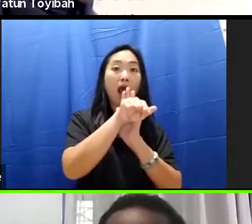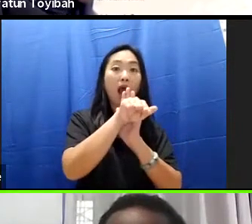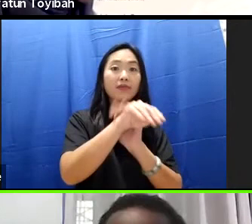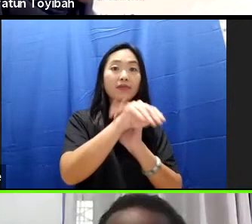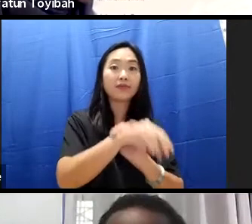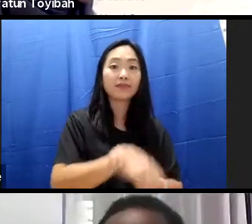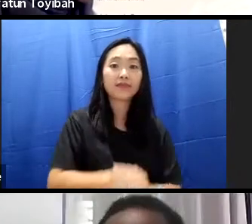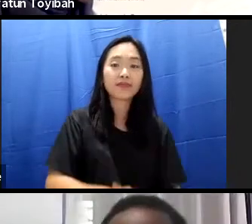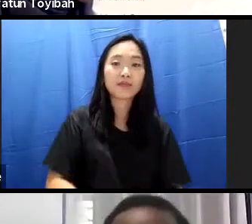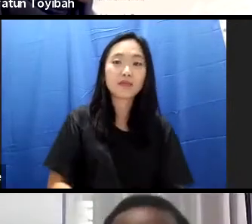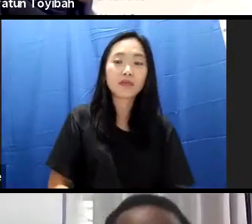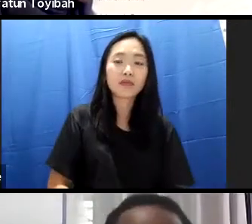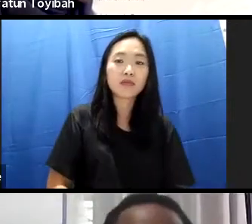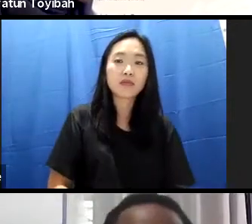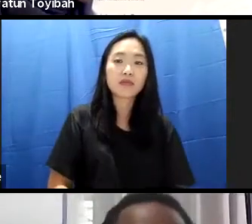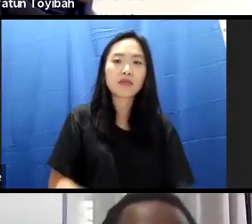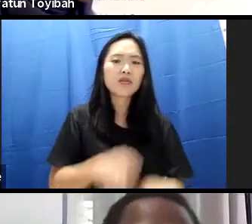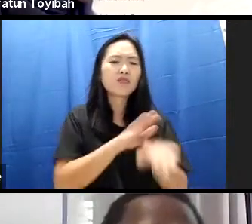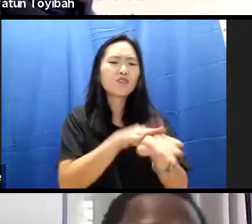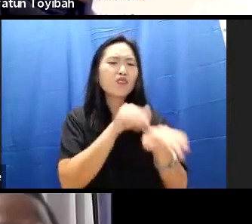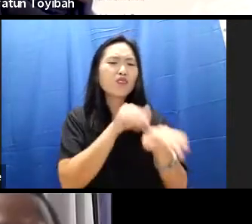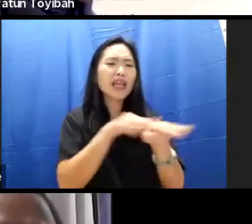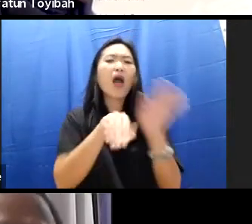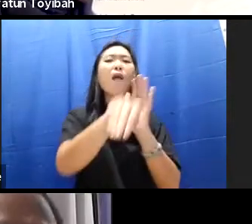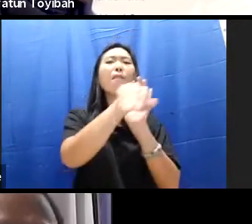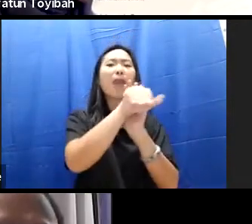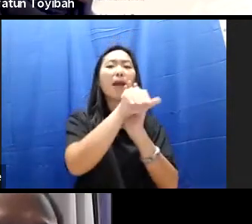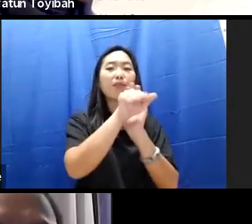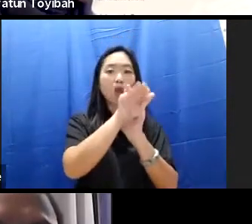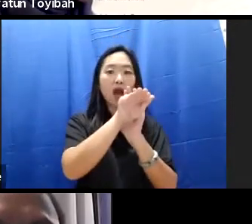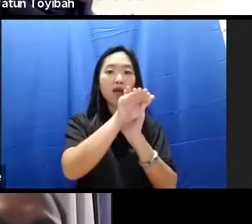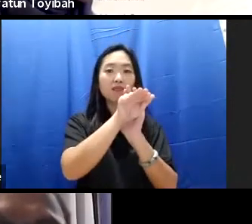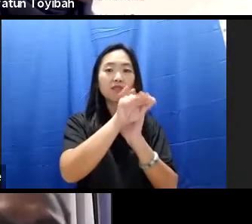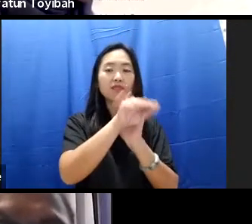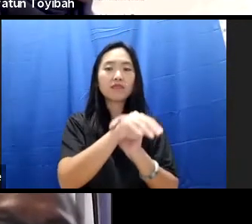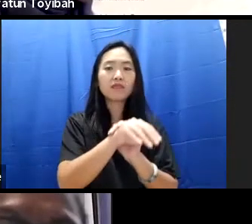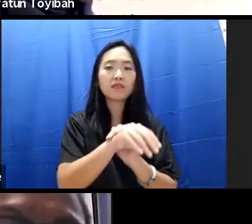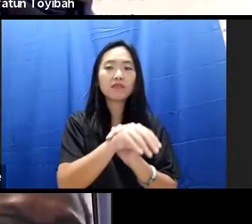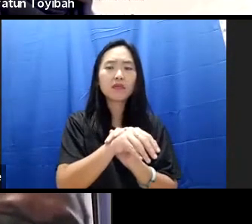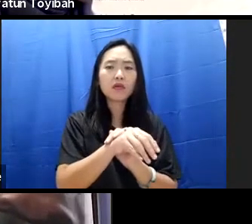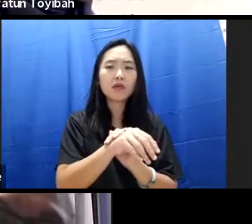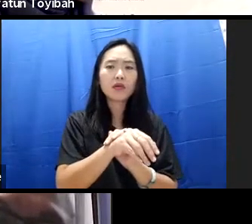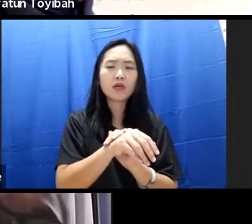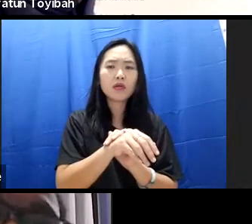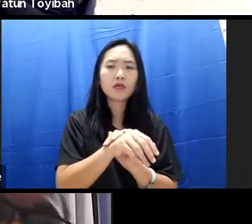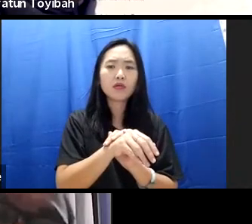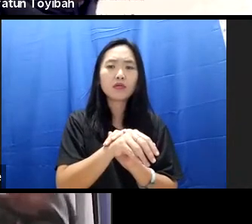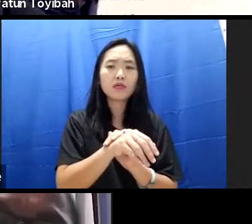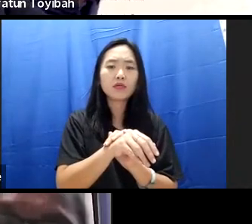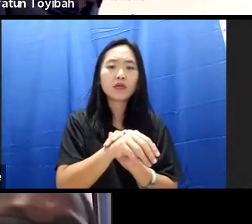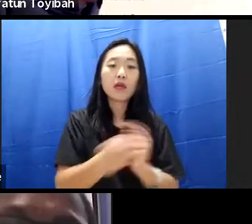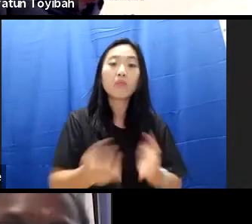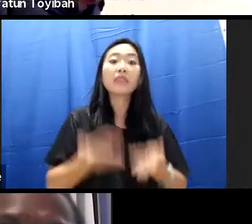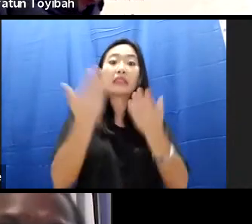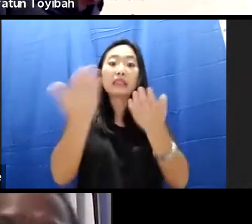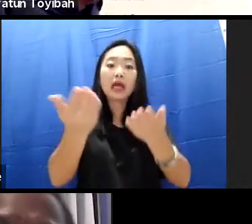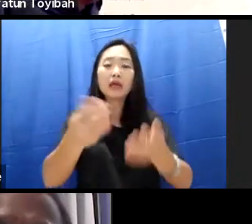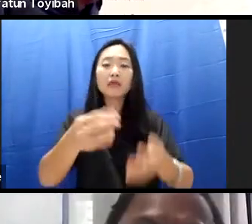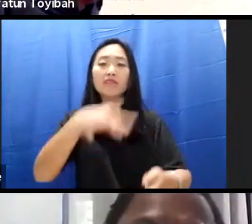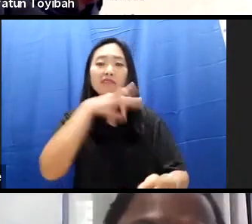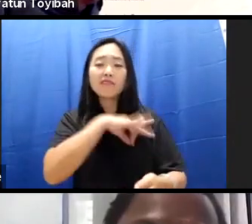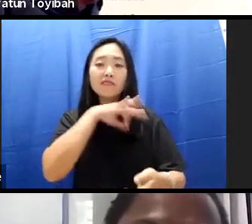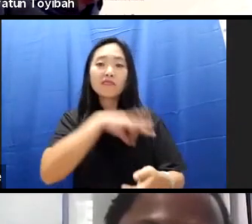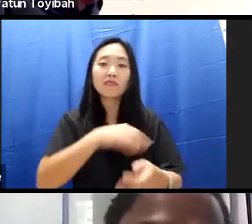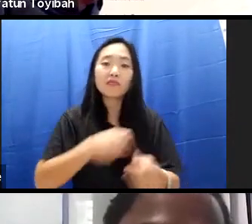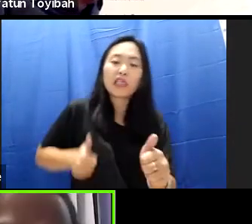Apakah budaya lokal Papua, apakah ada budaya lokal Papua tertentu yang kemudian berkontribusi pada seksisme dan diskriminasi gender